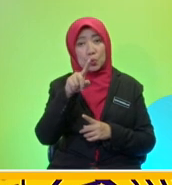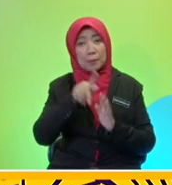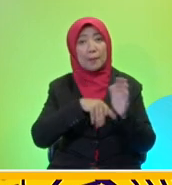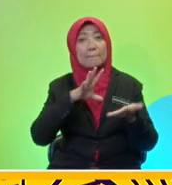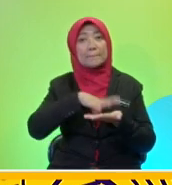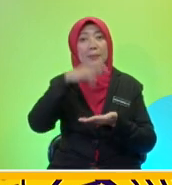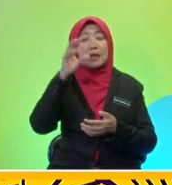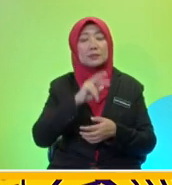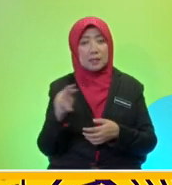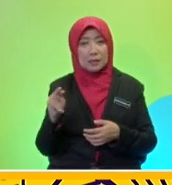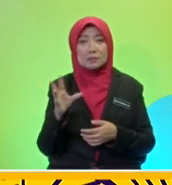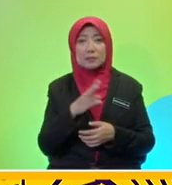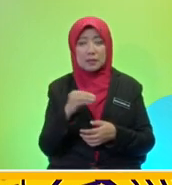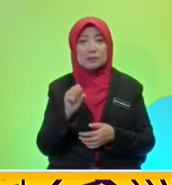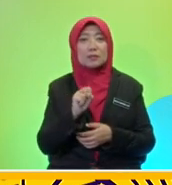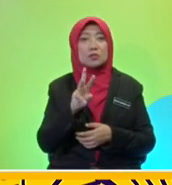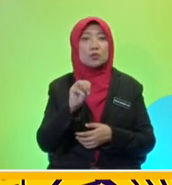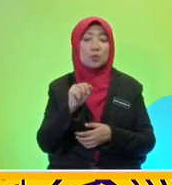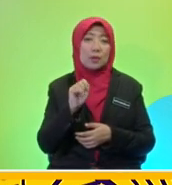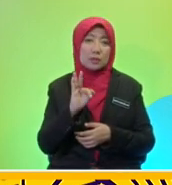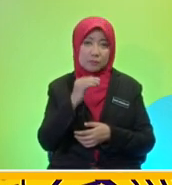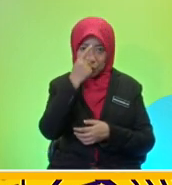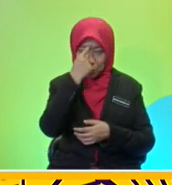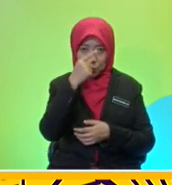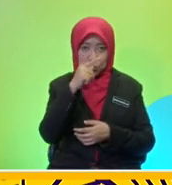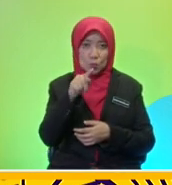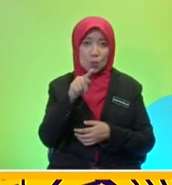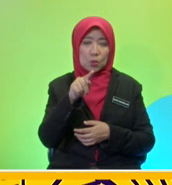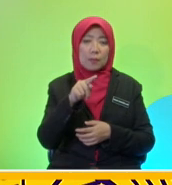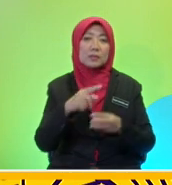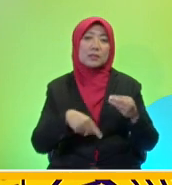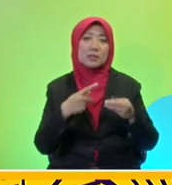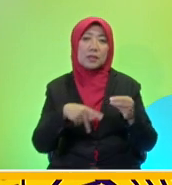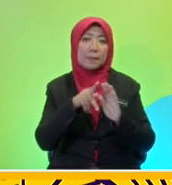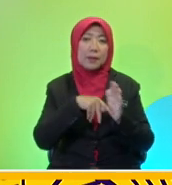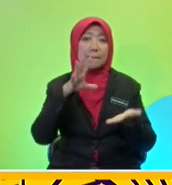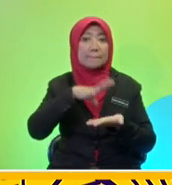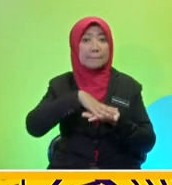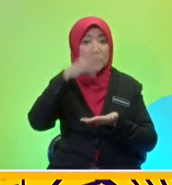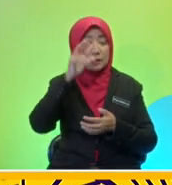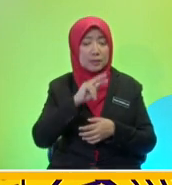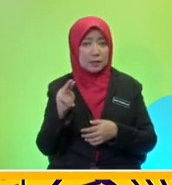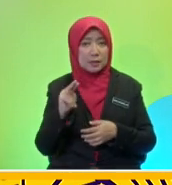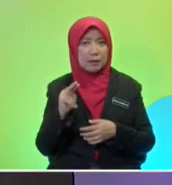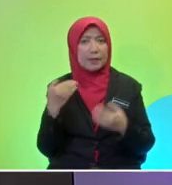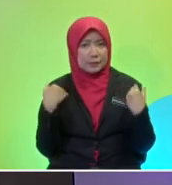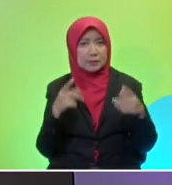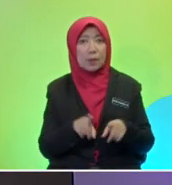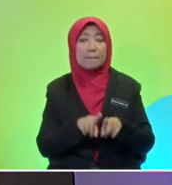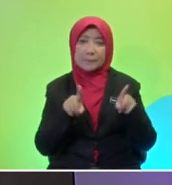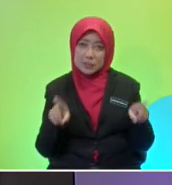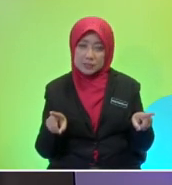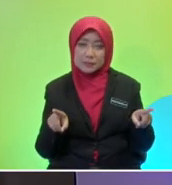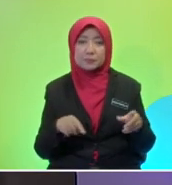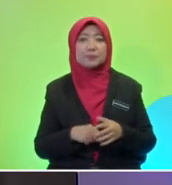yang ketiga sumatif Oke untuk tentang penjajaran untuk pelajaran sebagai pelajaran dan